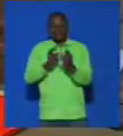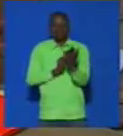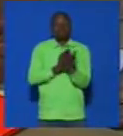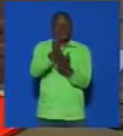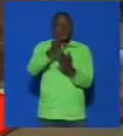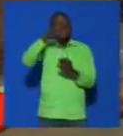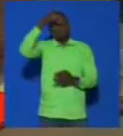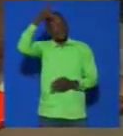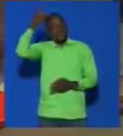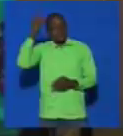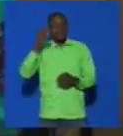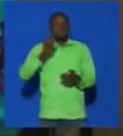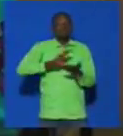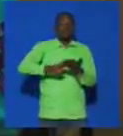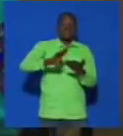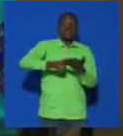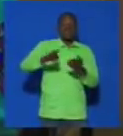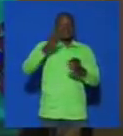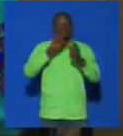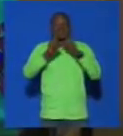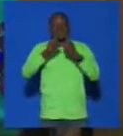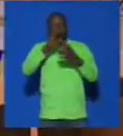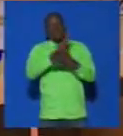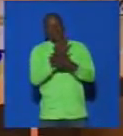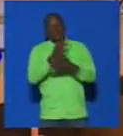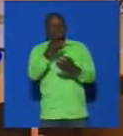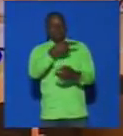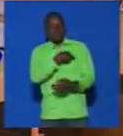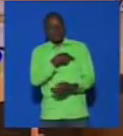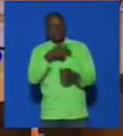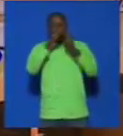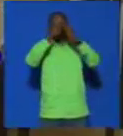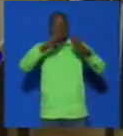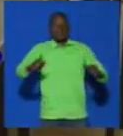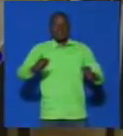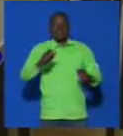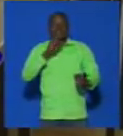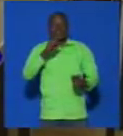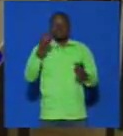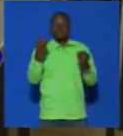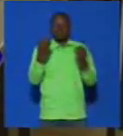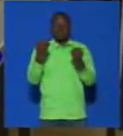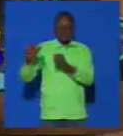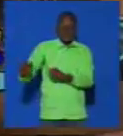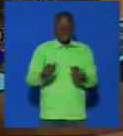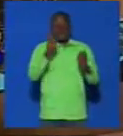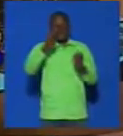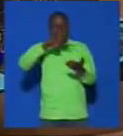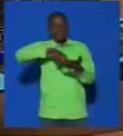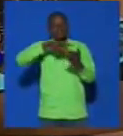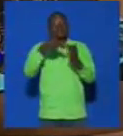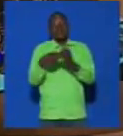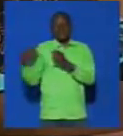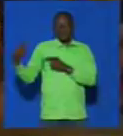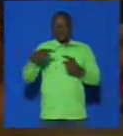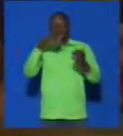deux rives à la tolérance et au dialogue interreligieux et cet atelier est une de ses nombreuses activités allant dans le sens de la